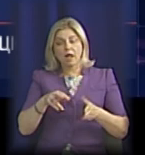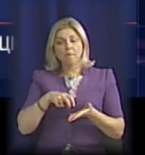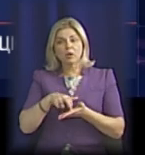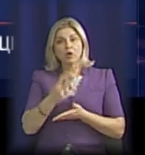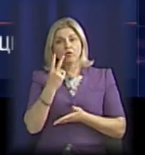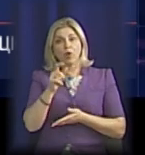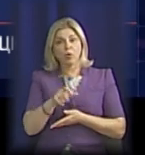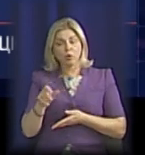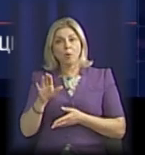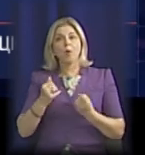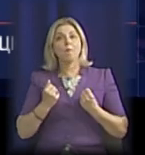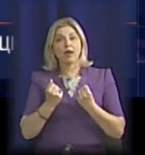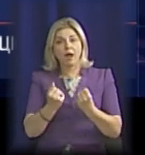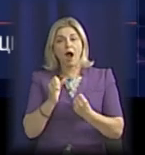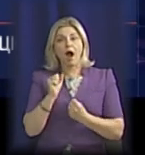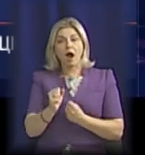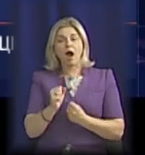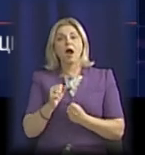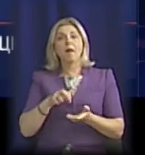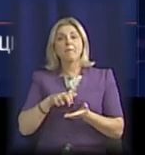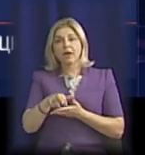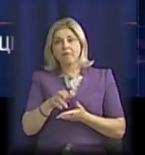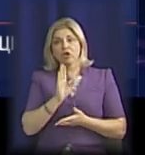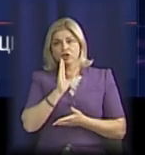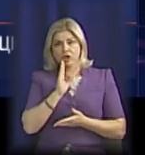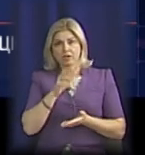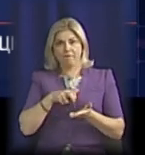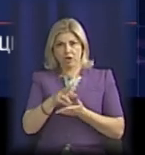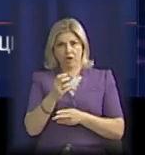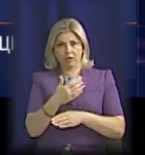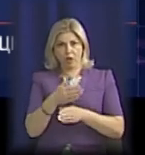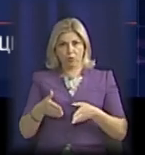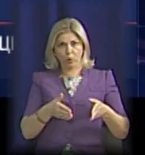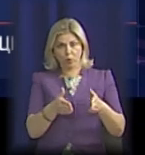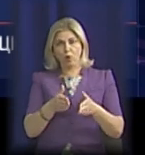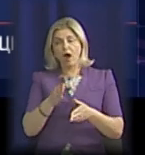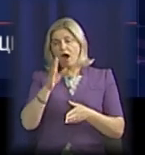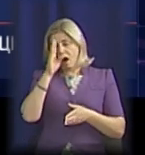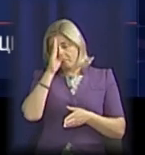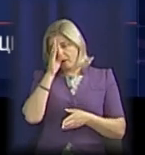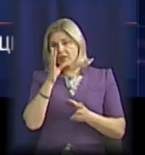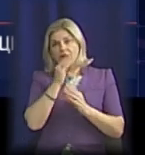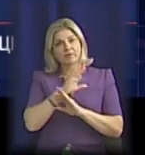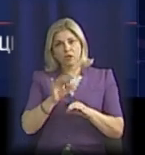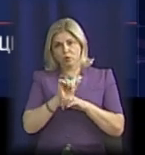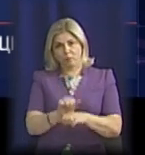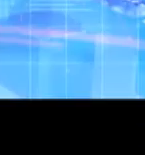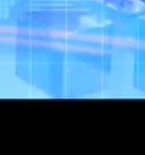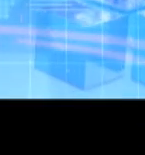людей, після чого він поїхав, а поряд з пішохідним переходом жінка вийшла на дорогу. І він не встиг зупинитися.